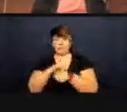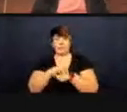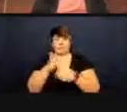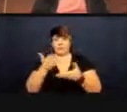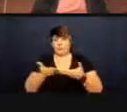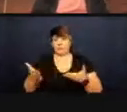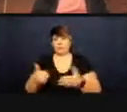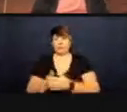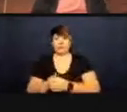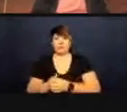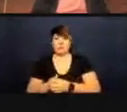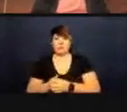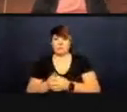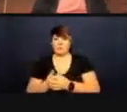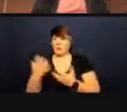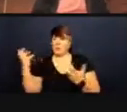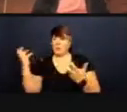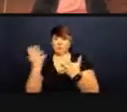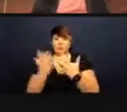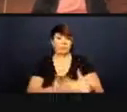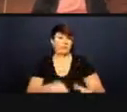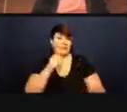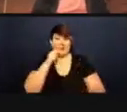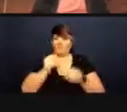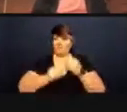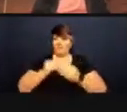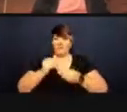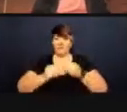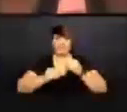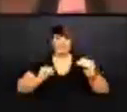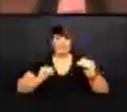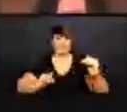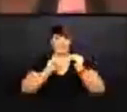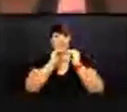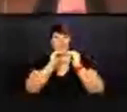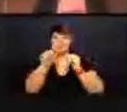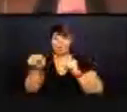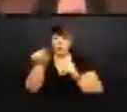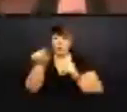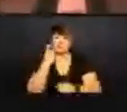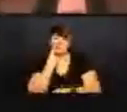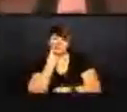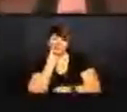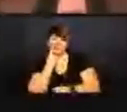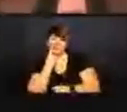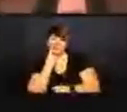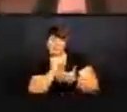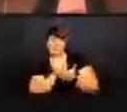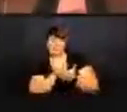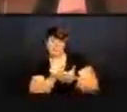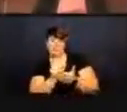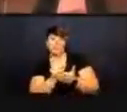kulikuwa miongo kadhaa iliyopita mdahalo kuhusu ukosefu wa usawa ulianzishwa.